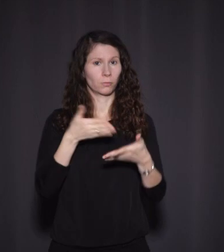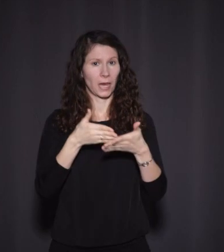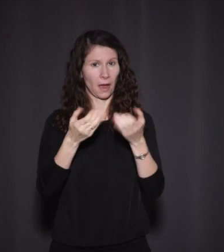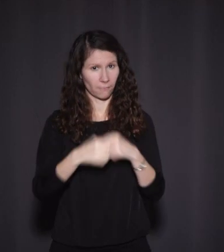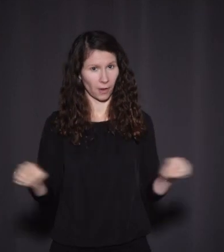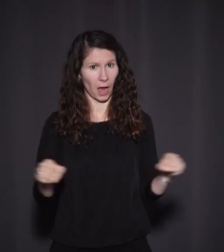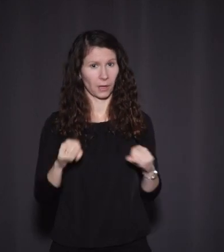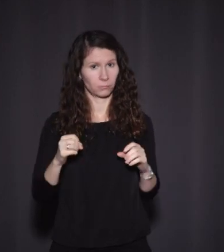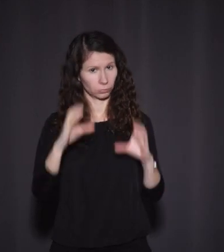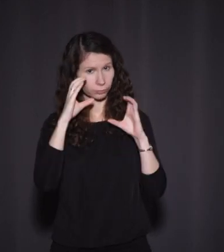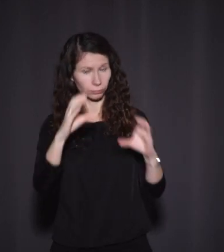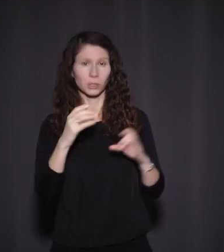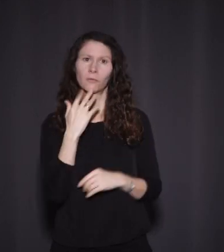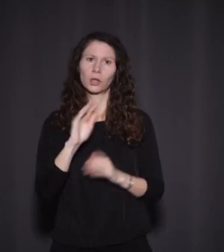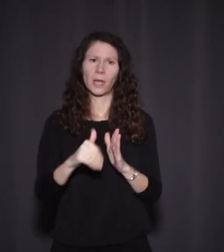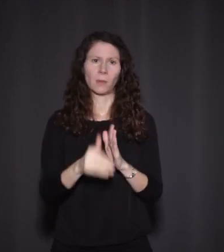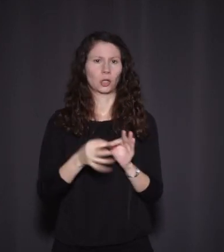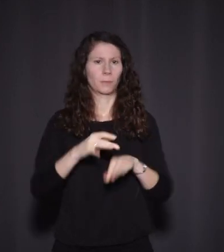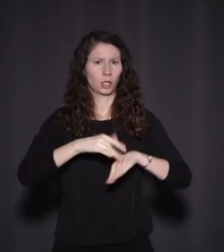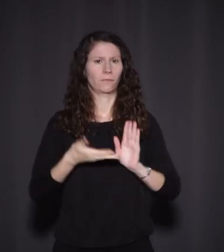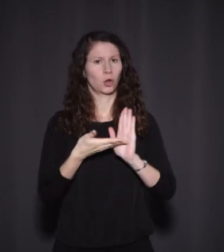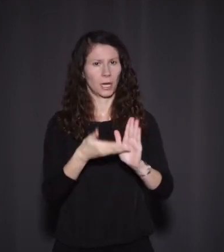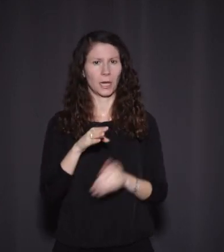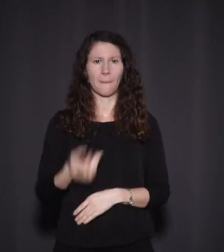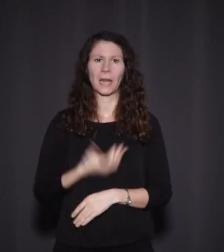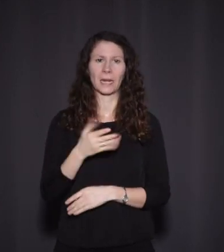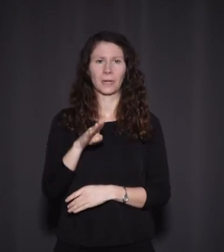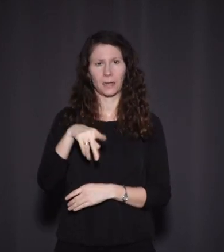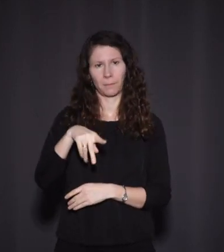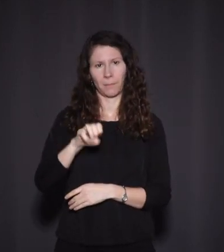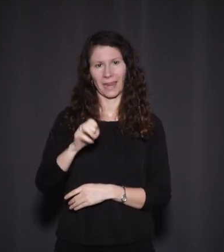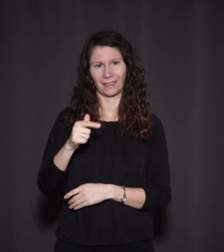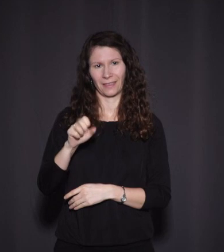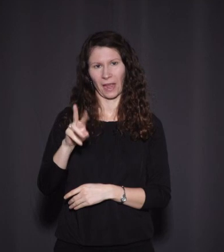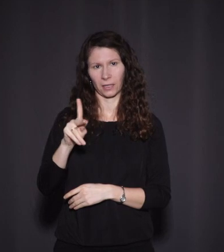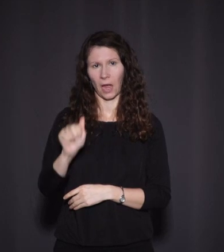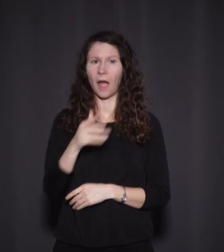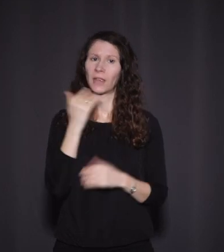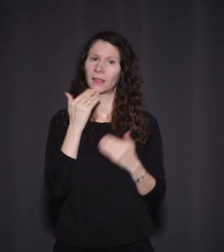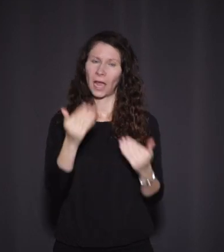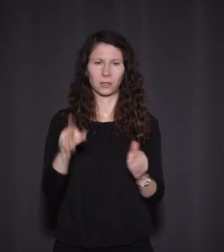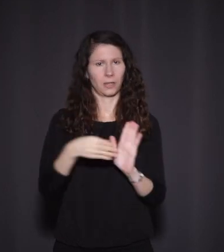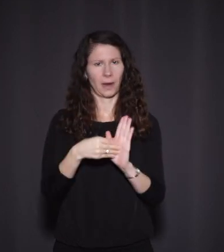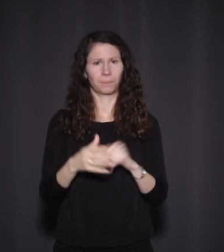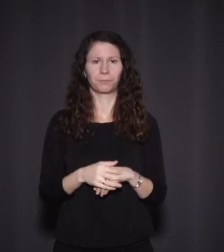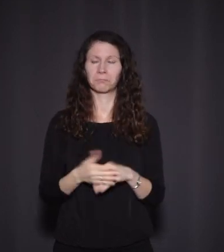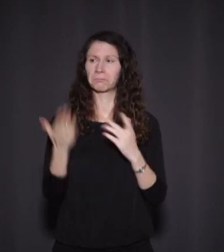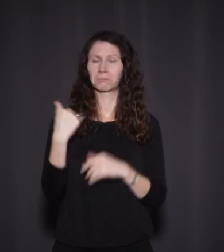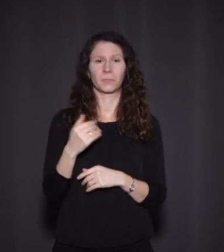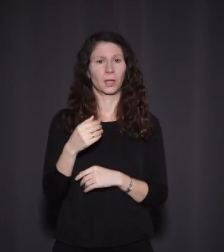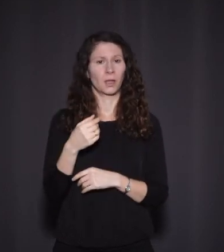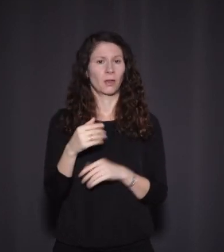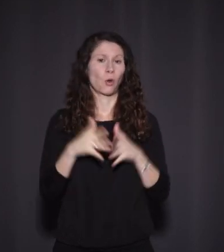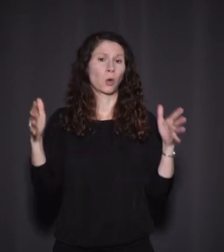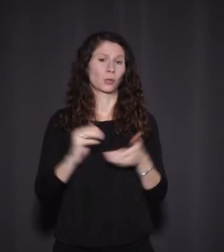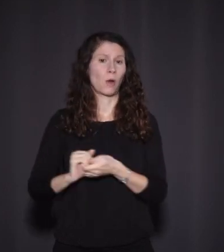unsere Gebärdendolmetscherin vorstellen. Das ist Bernadette Peterka. Danke, dass Sie mit dabei sind. GroKo liegt hinter uns. Darüber